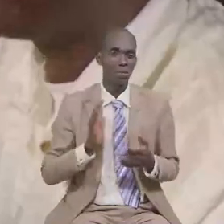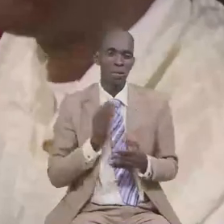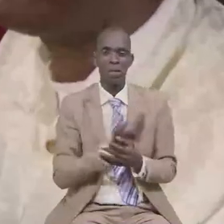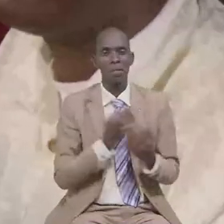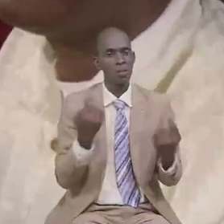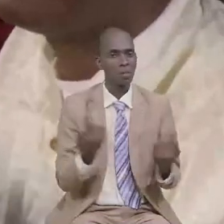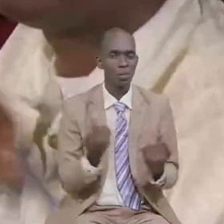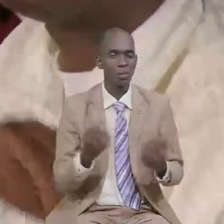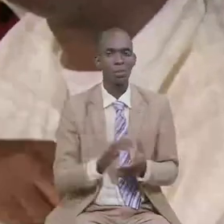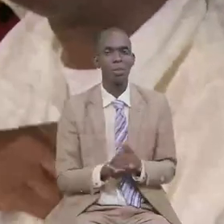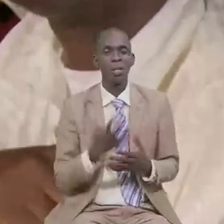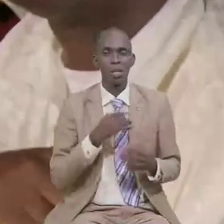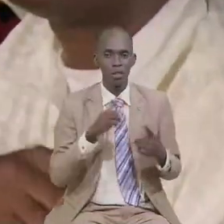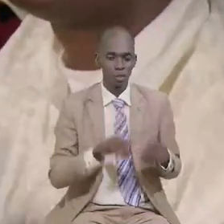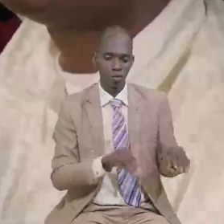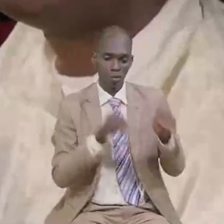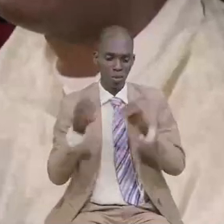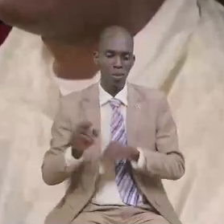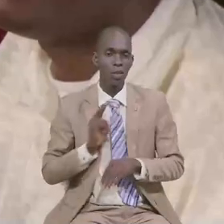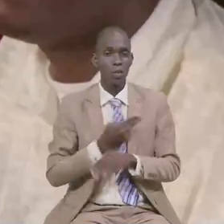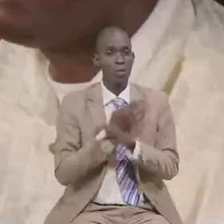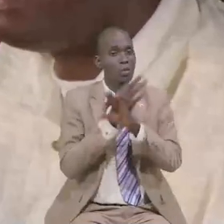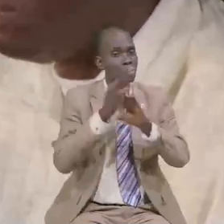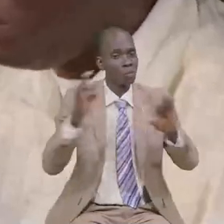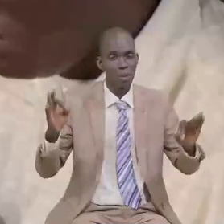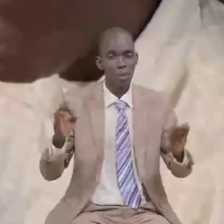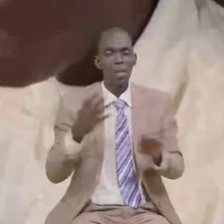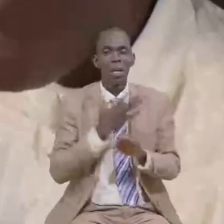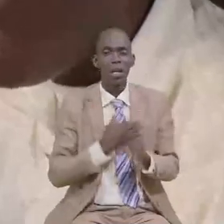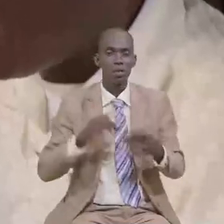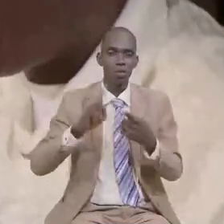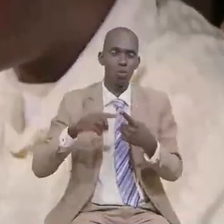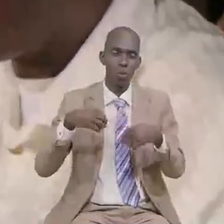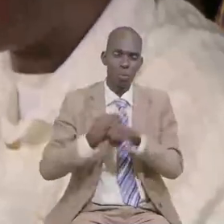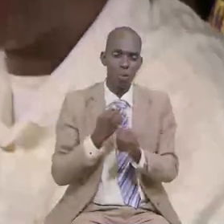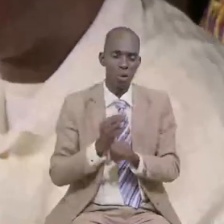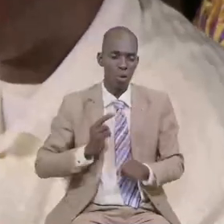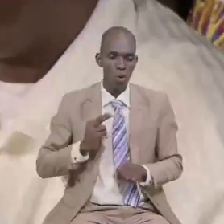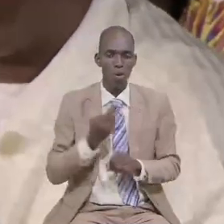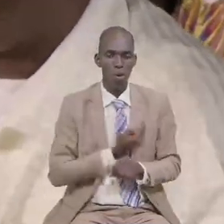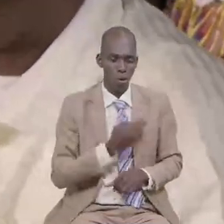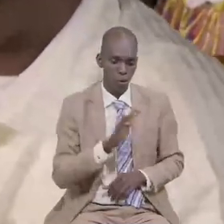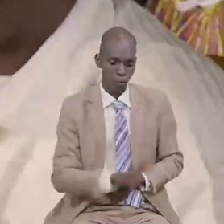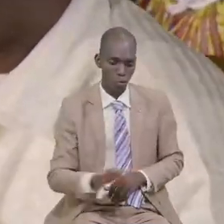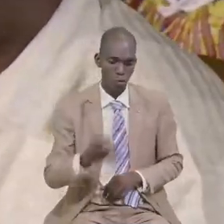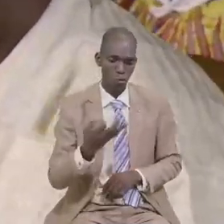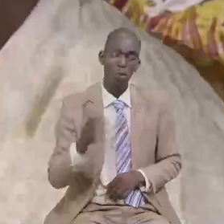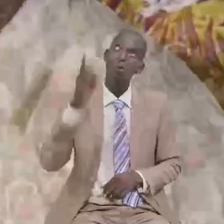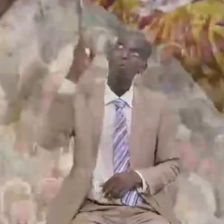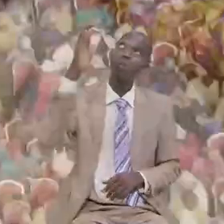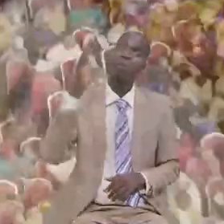péchés, pour nous affranchir et pour faire de nous des enfants de